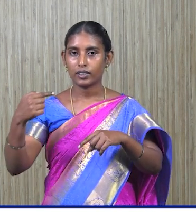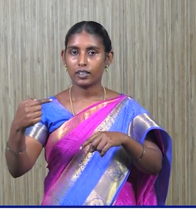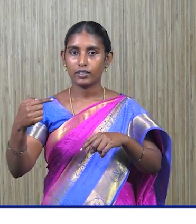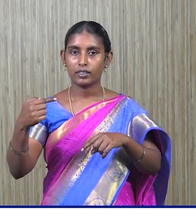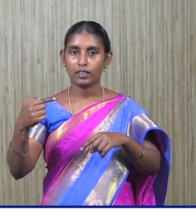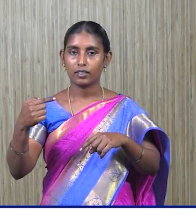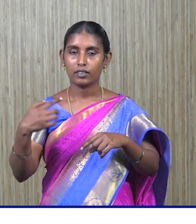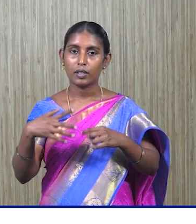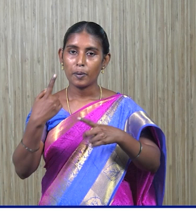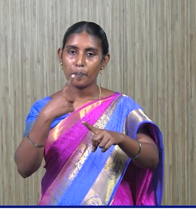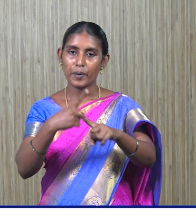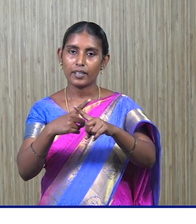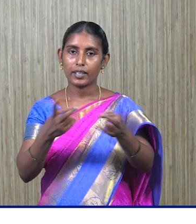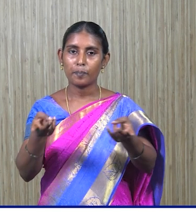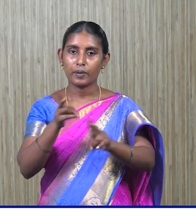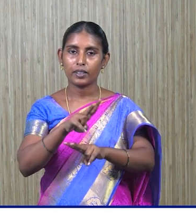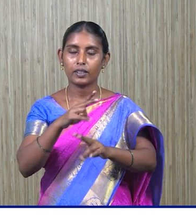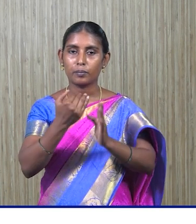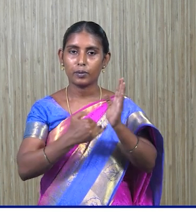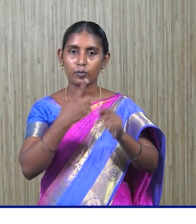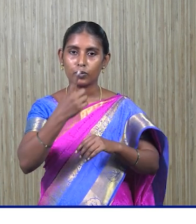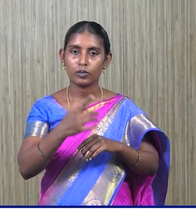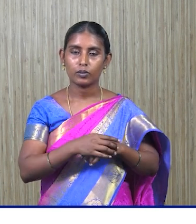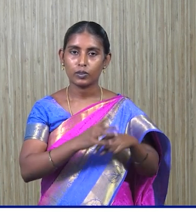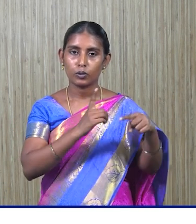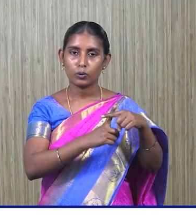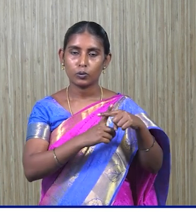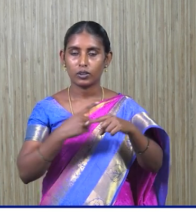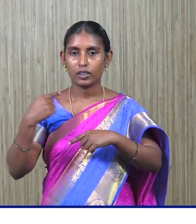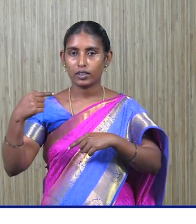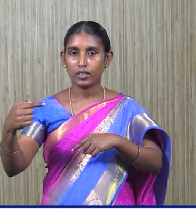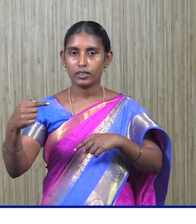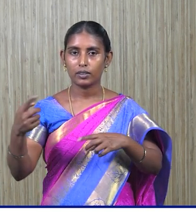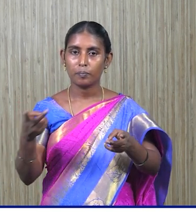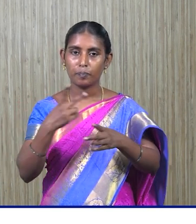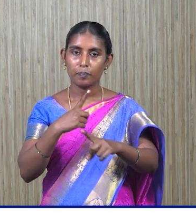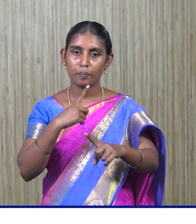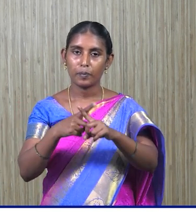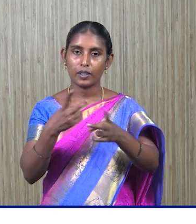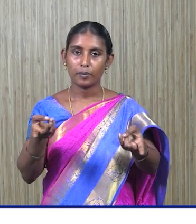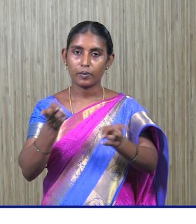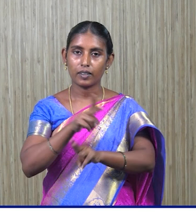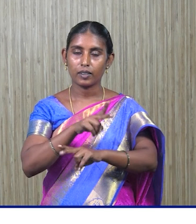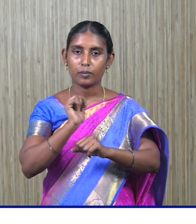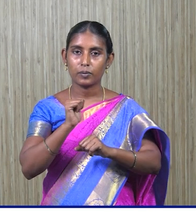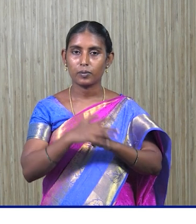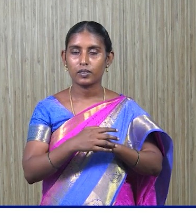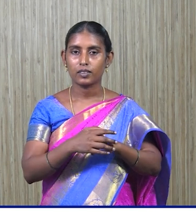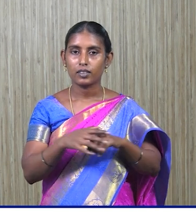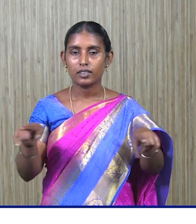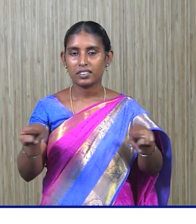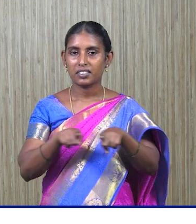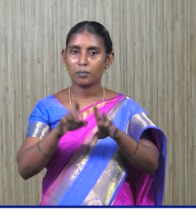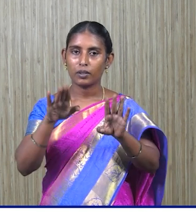பெருக்கல் பங்கீட்டு பண்பு எனப்படும். அப்போது கூட்டல் மற்றும் கழித்தல் மீதான பெருக்கலின் பங்கீட்டு பண்பு எப்படி இருக்கின்றது?